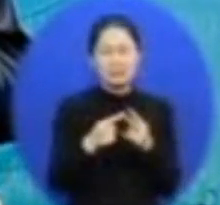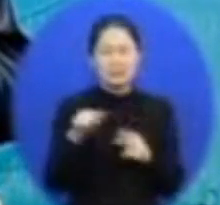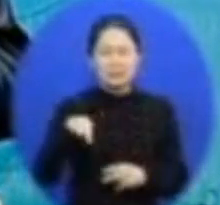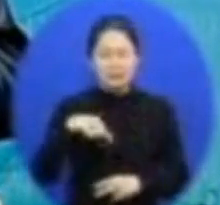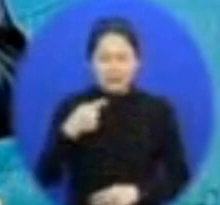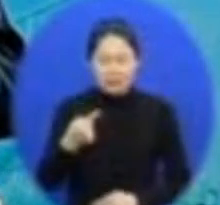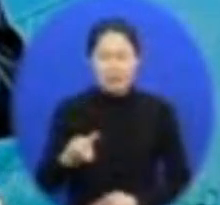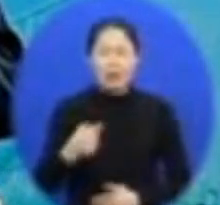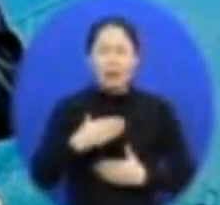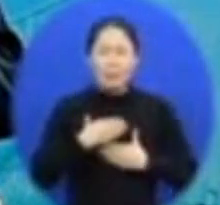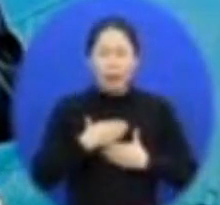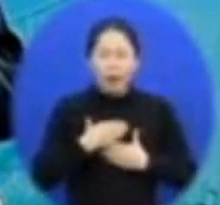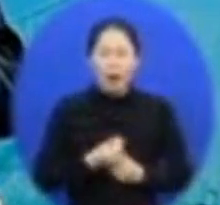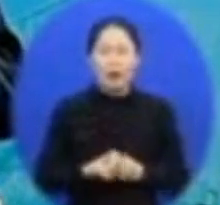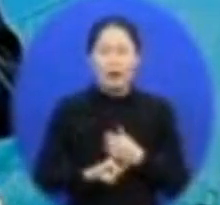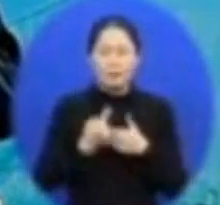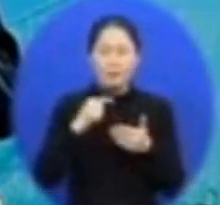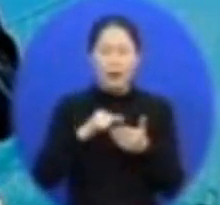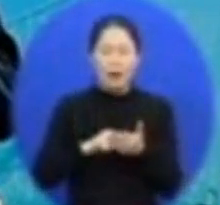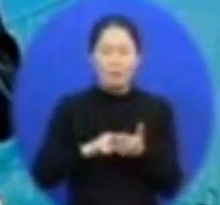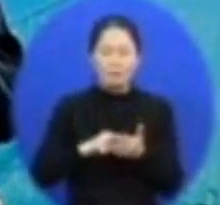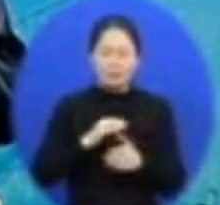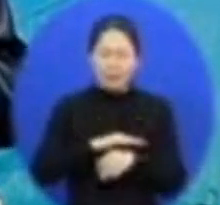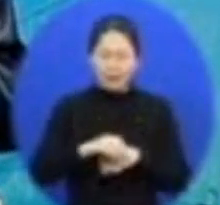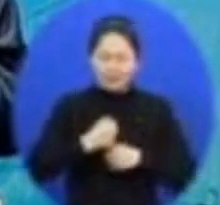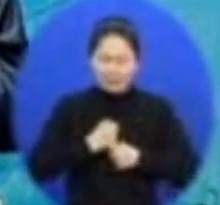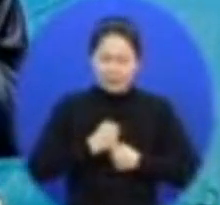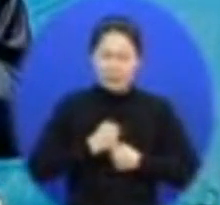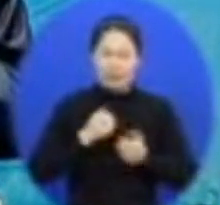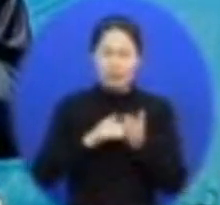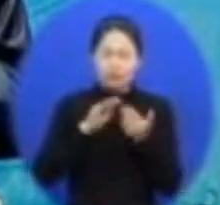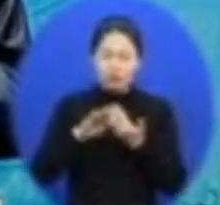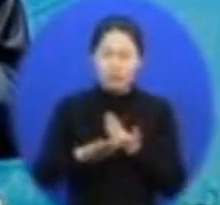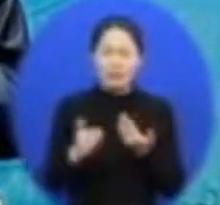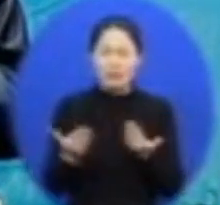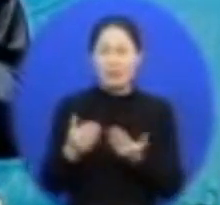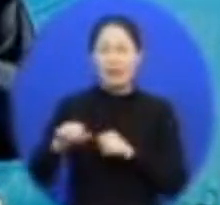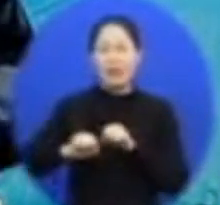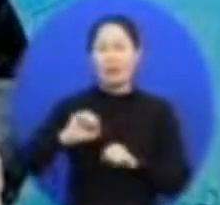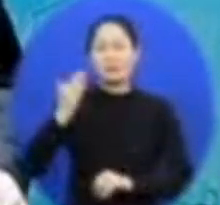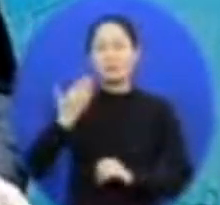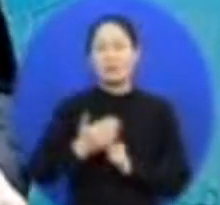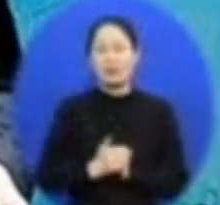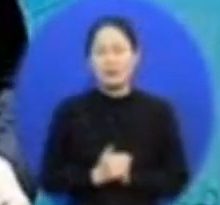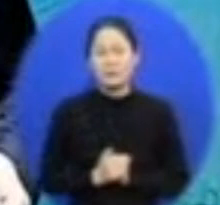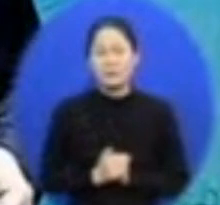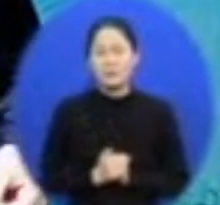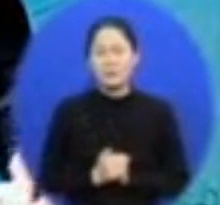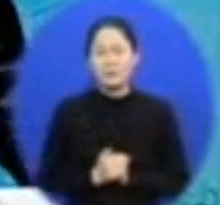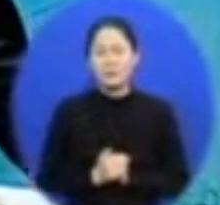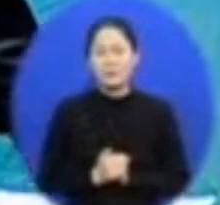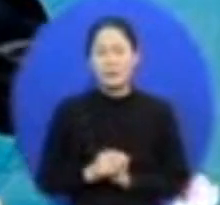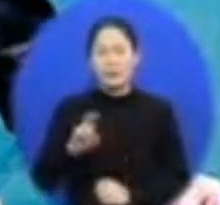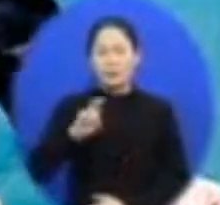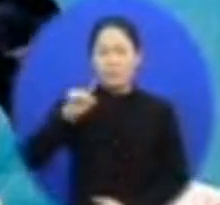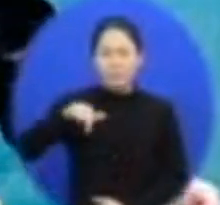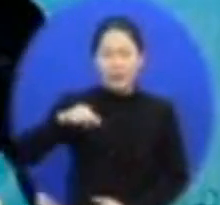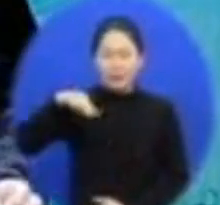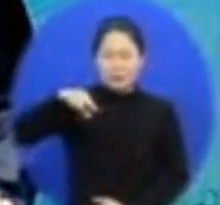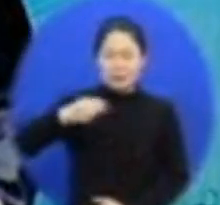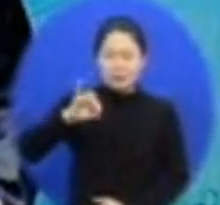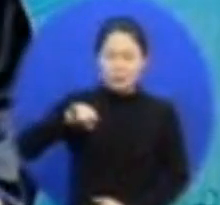여러분의 마음의 평강을 찍힌 다음에 그 다음에 해야 됩니다 맥스 1 화이트